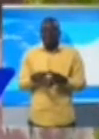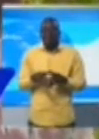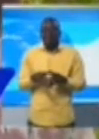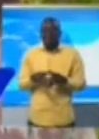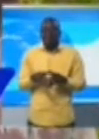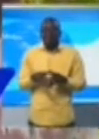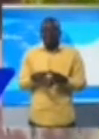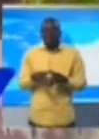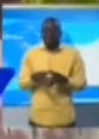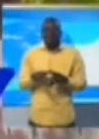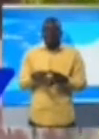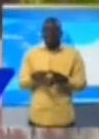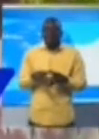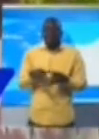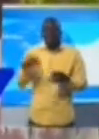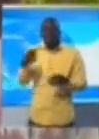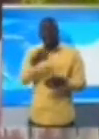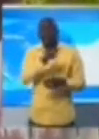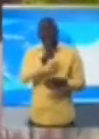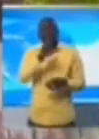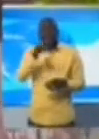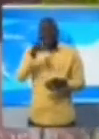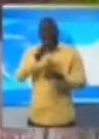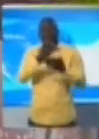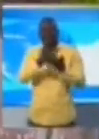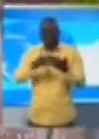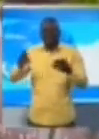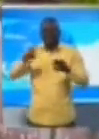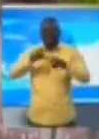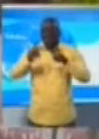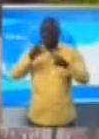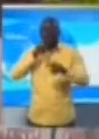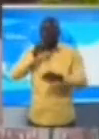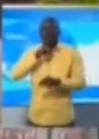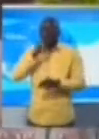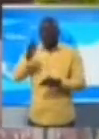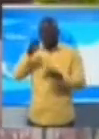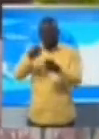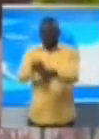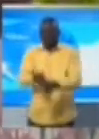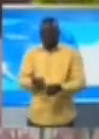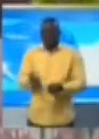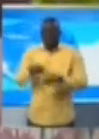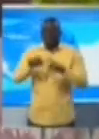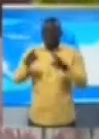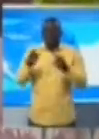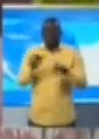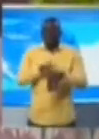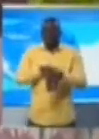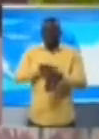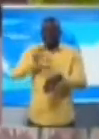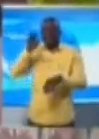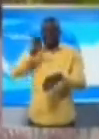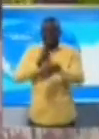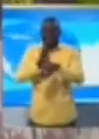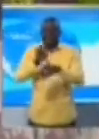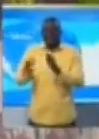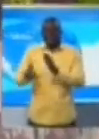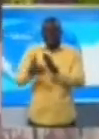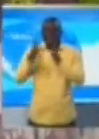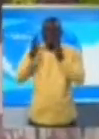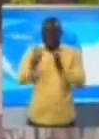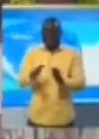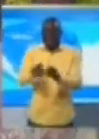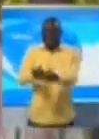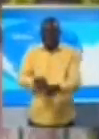Les gens ont longtemps dit que ces terres ne sont pas propices à l'agriculture. Mais grâce au conseil des techniciens